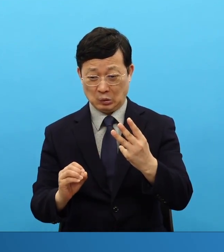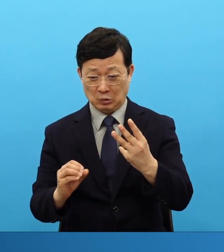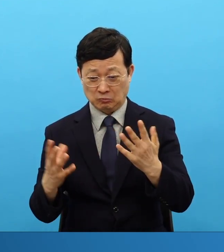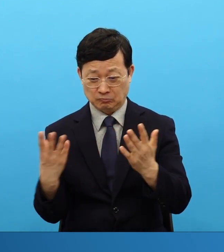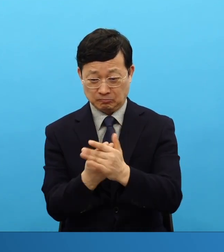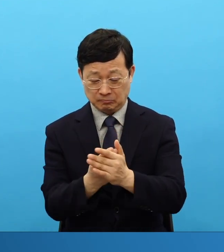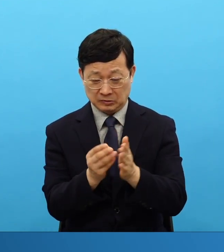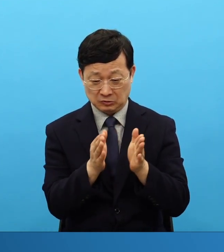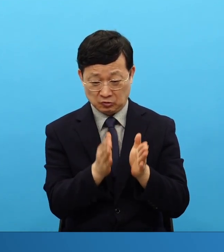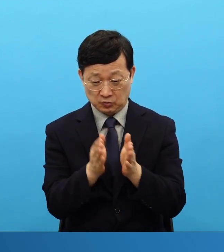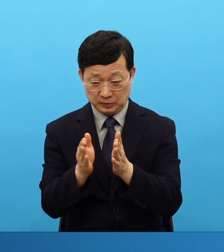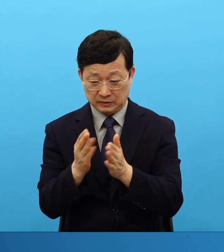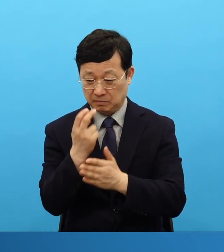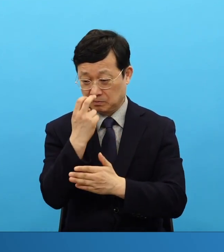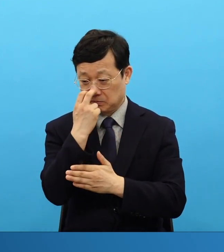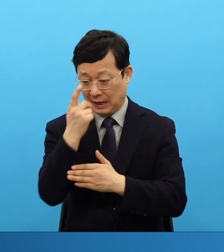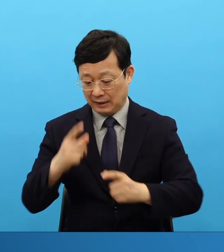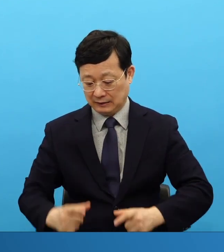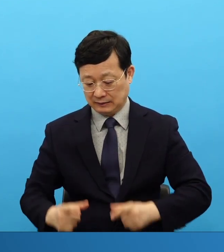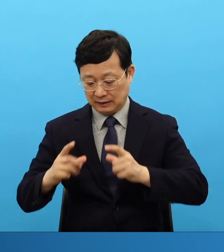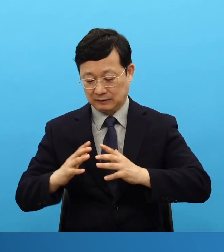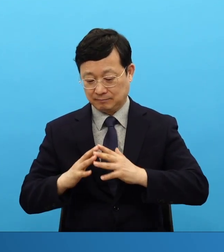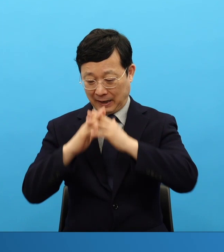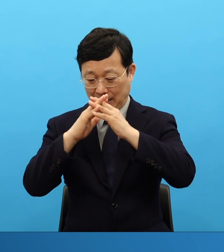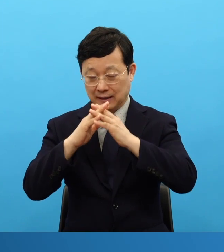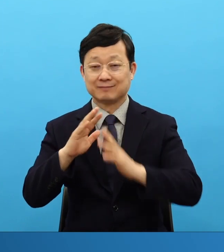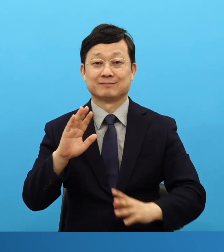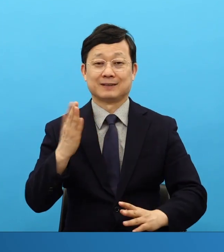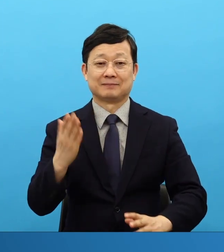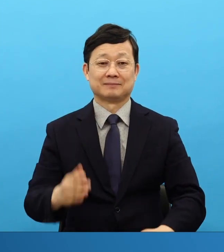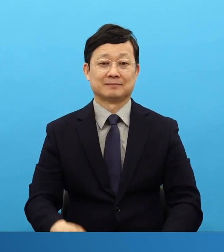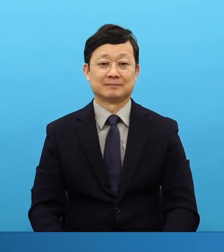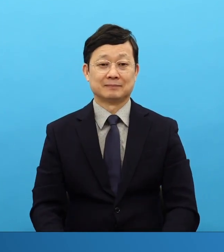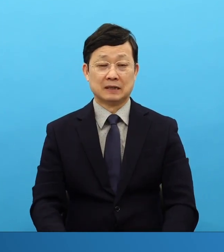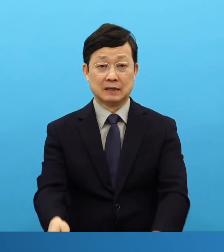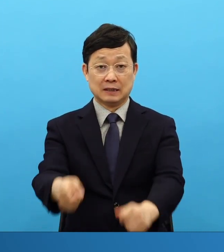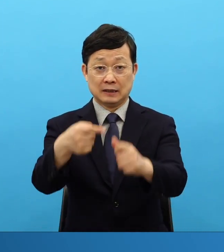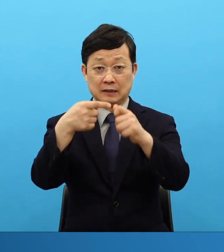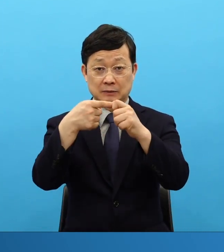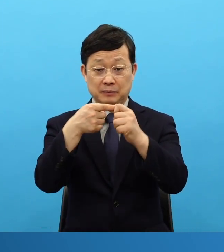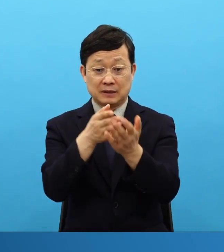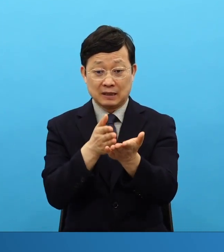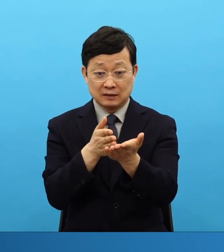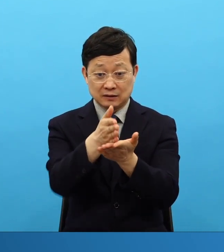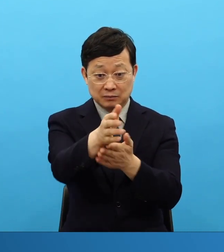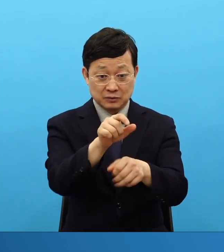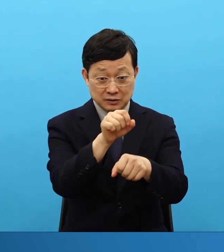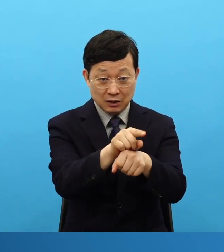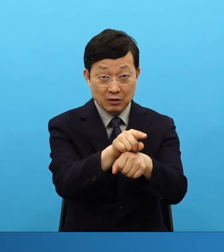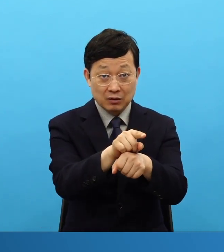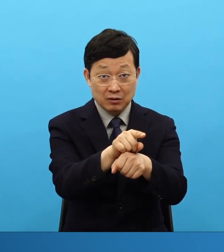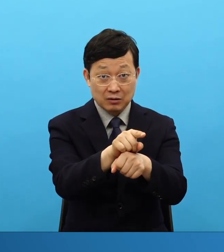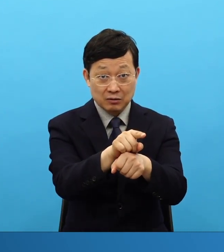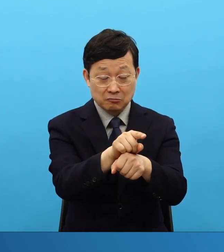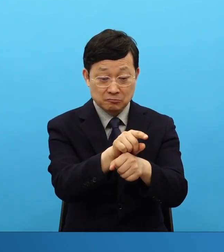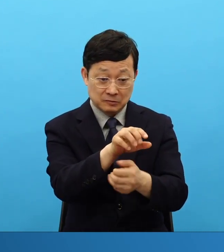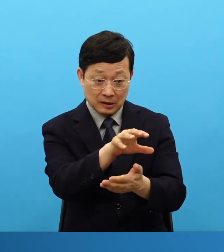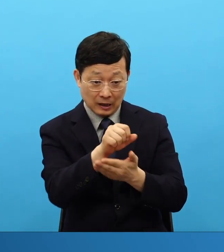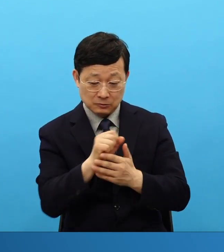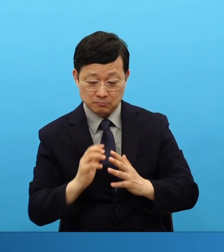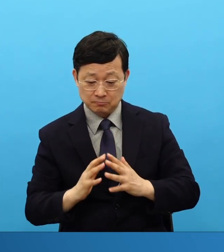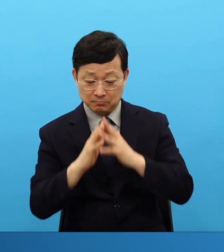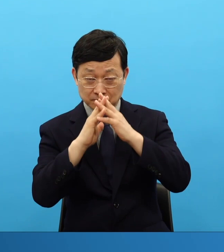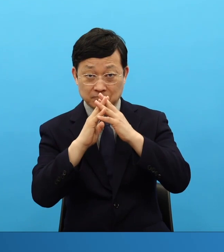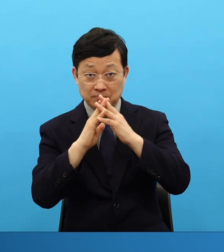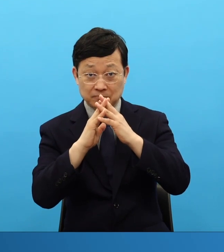망대입니다. An upright partisan is a partisan of 300%. 그게 뭔가 하니까 첫째는 전문성이요. What does that mean? It is that your expertise. 그 여러분 전문성을